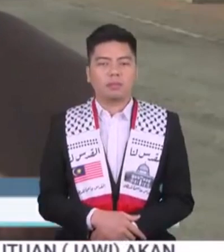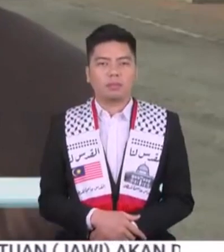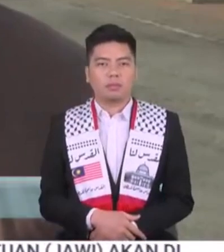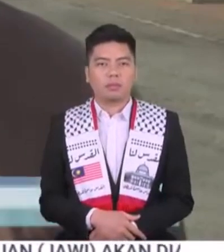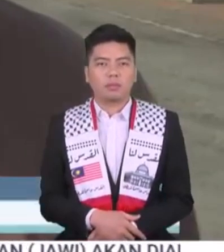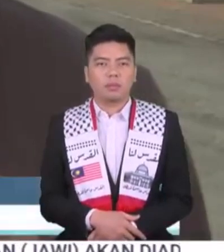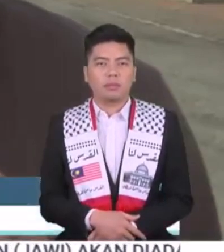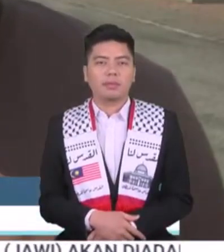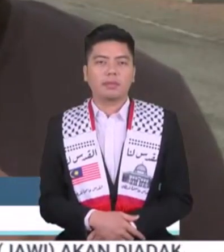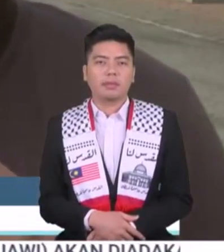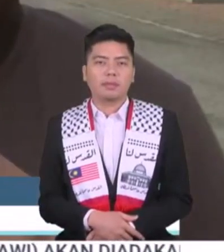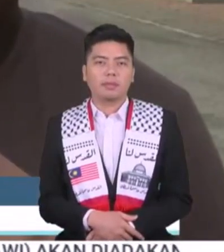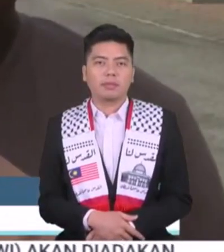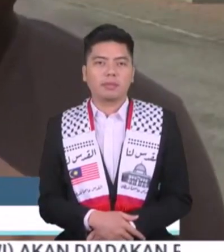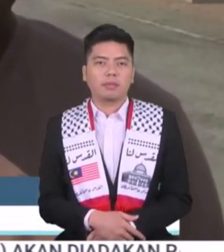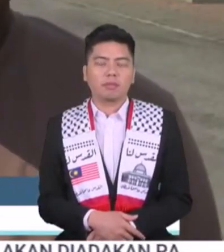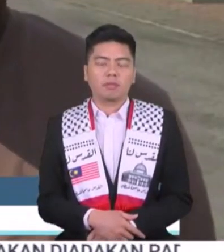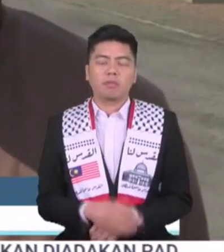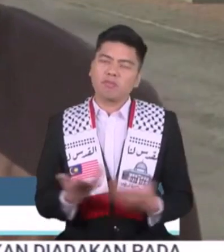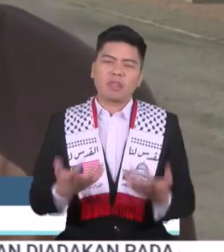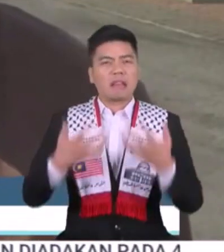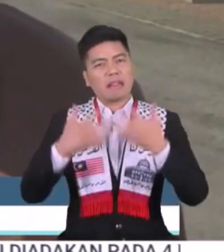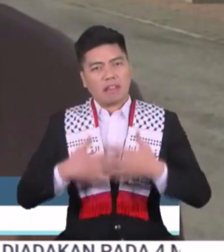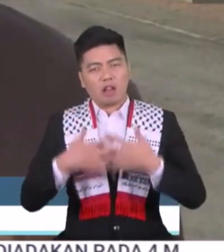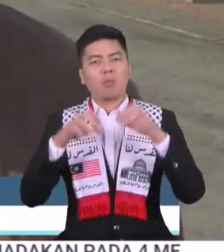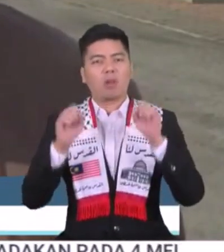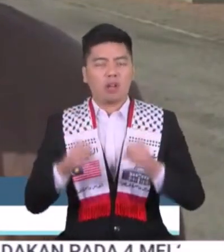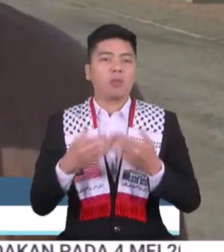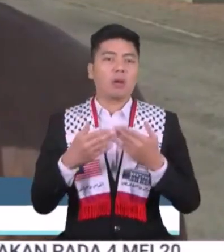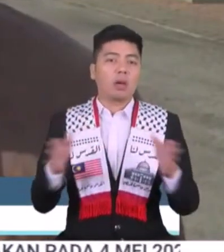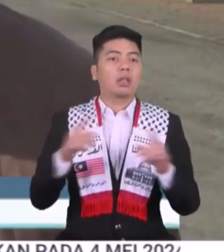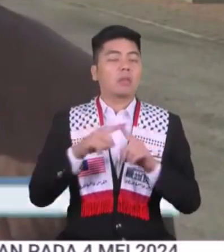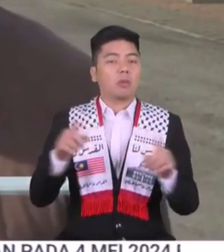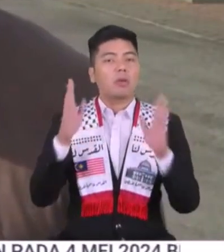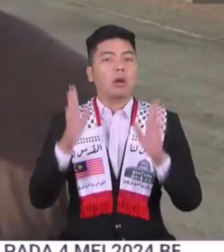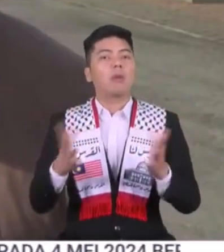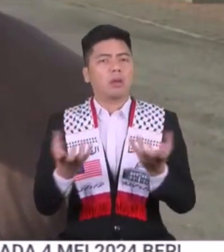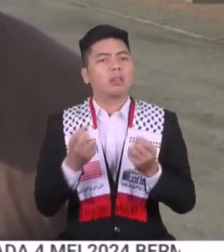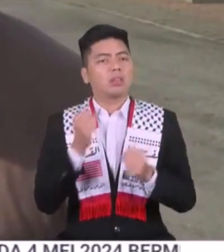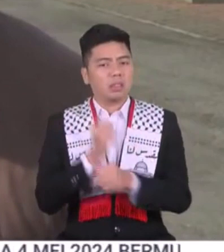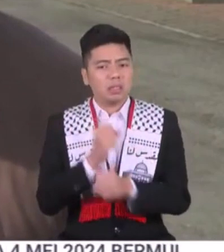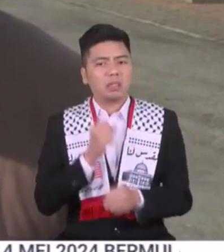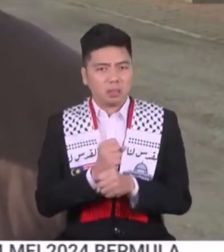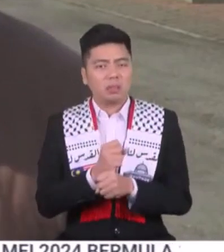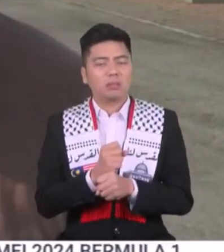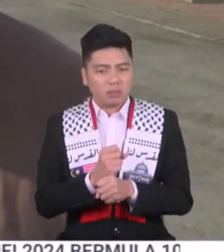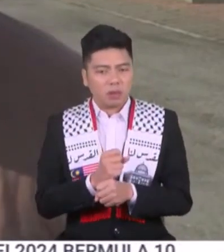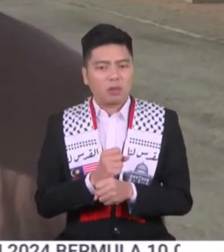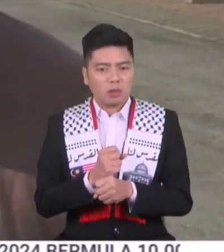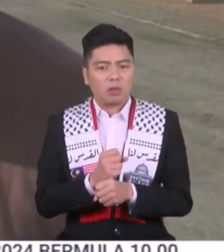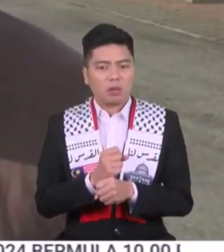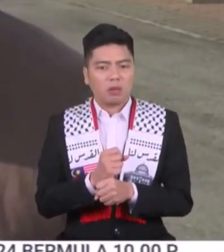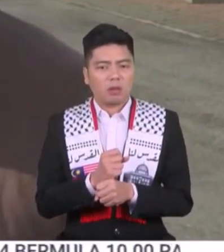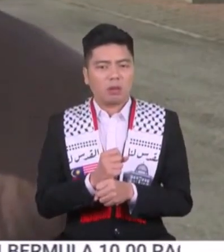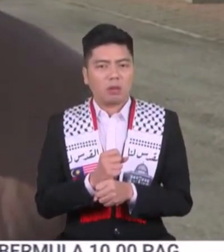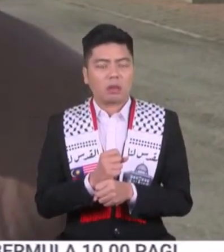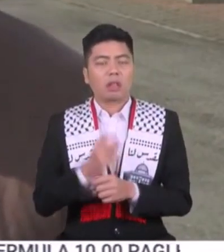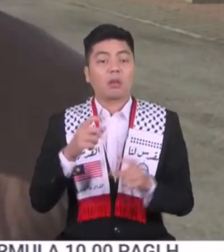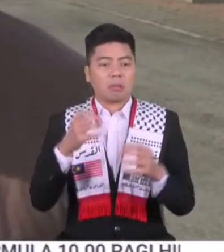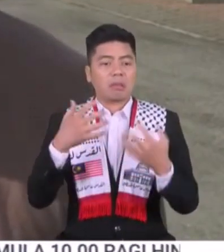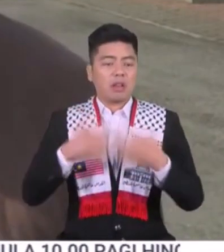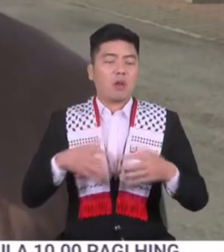Kilang-kilang-kilangnya. Kilang boleh buka juga tapi orang mau kerja. Orang tak cukup buka kilang apa